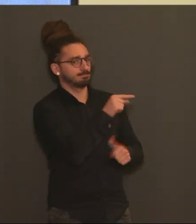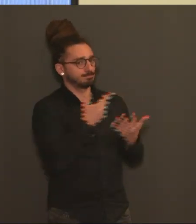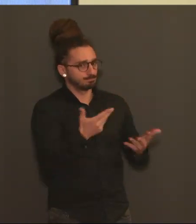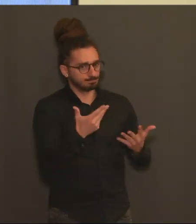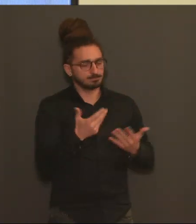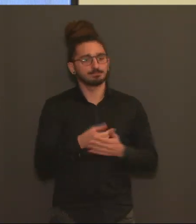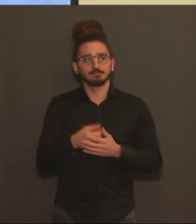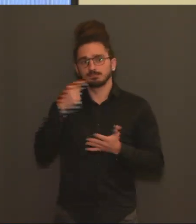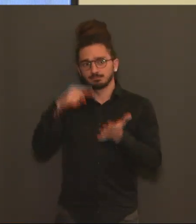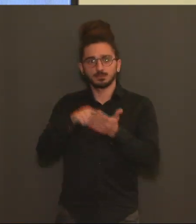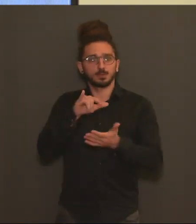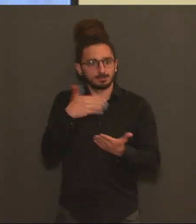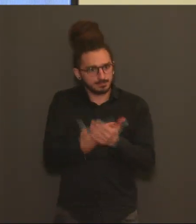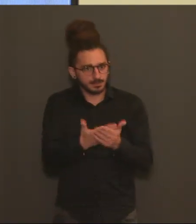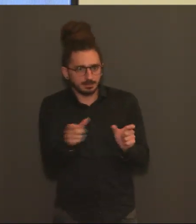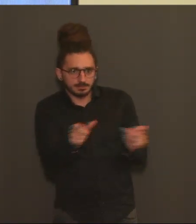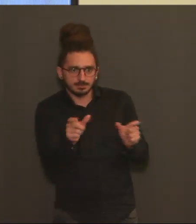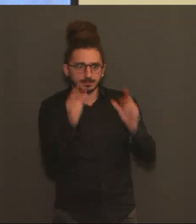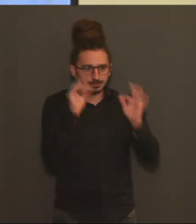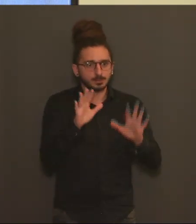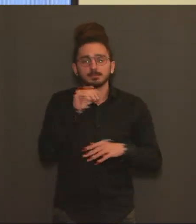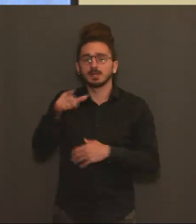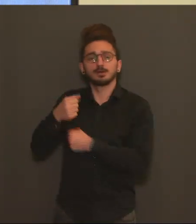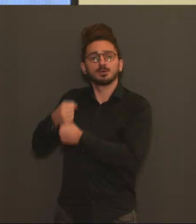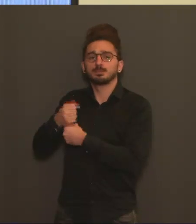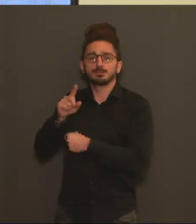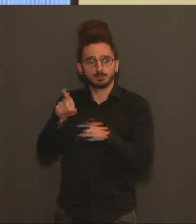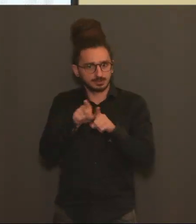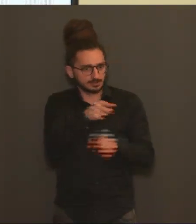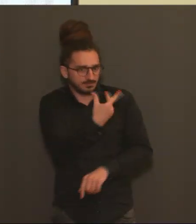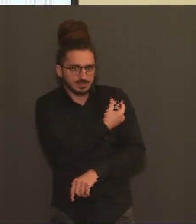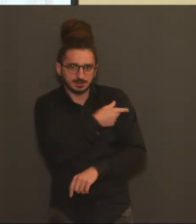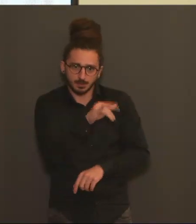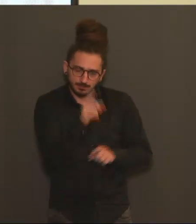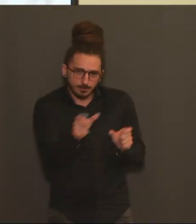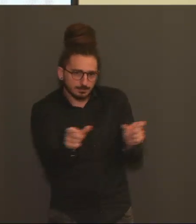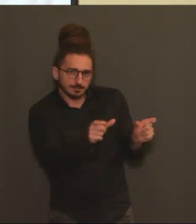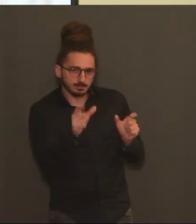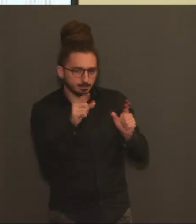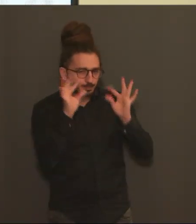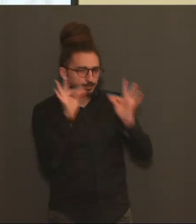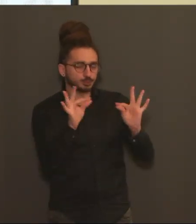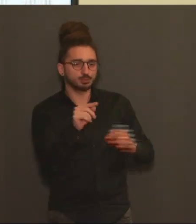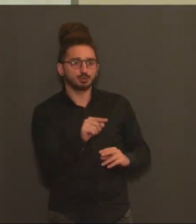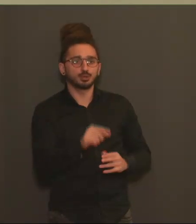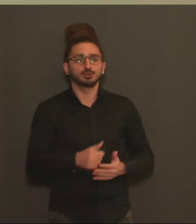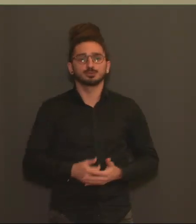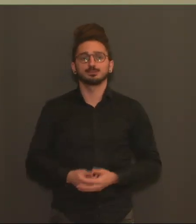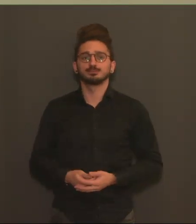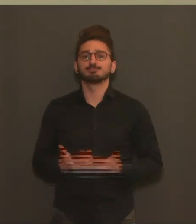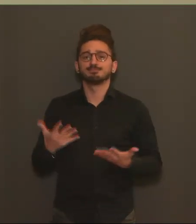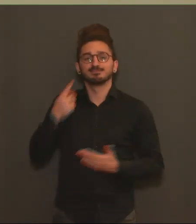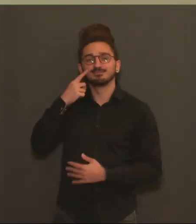non encore vaccinée et à risque. Si on s'intéresse aux chiffres, comme le montre la première diapositive, nous